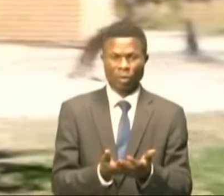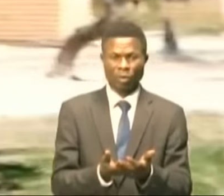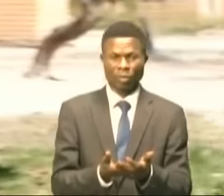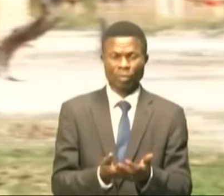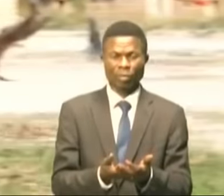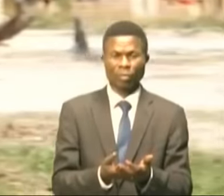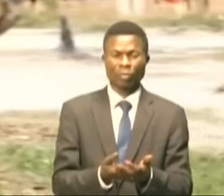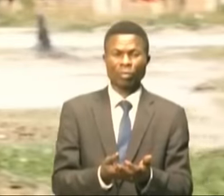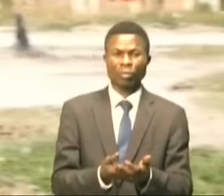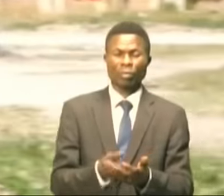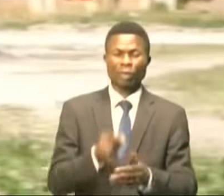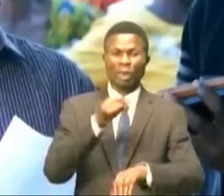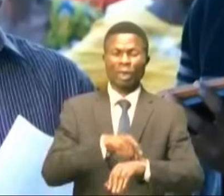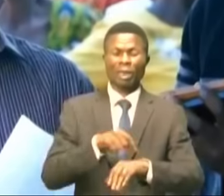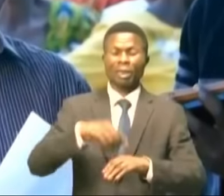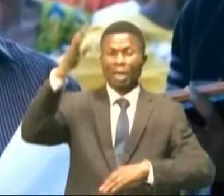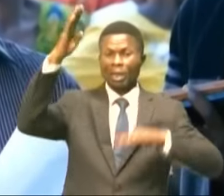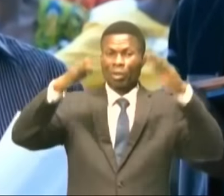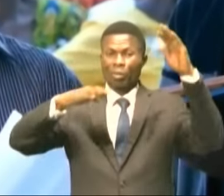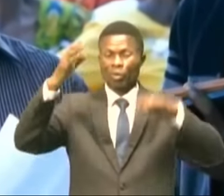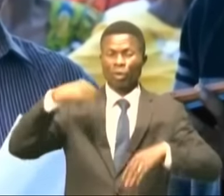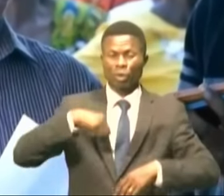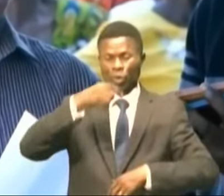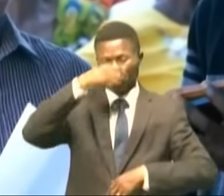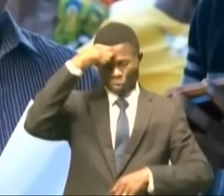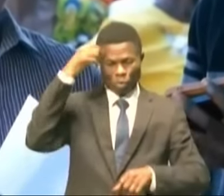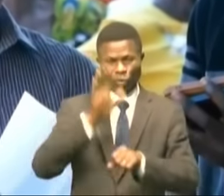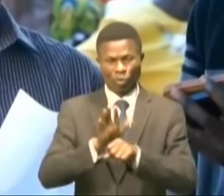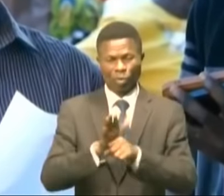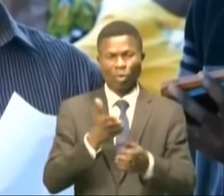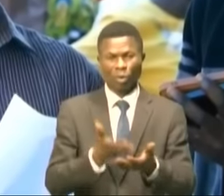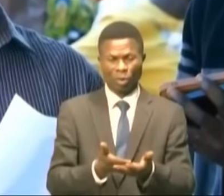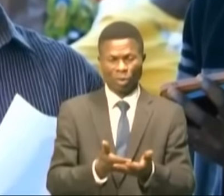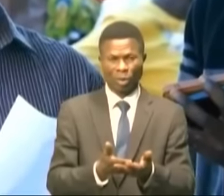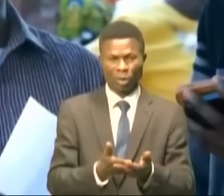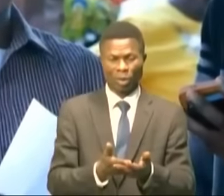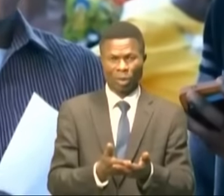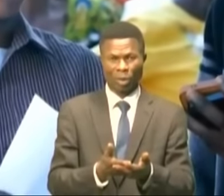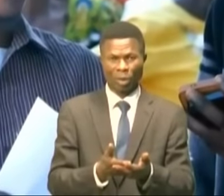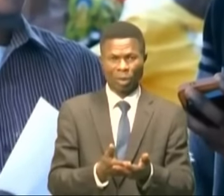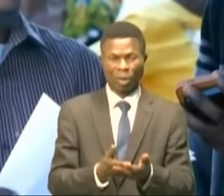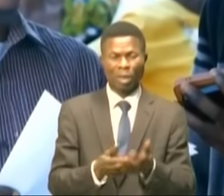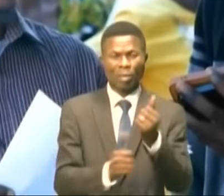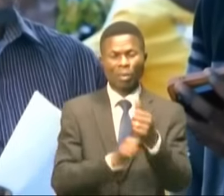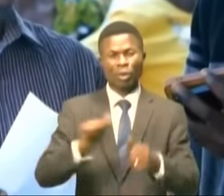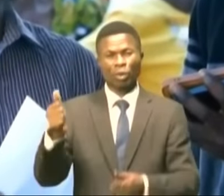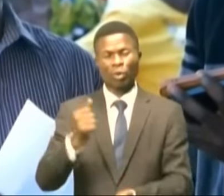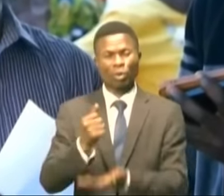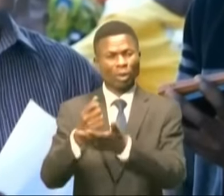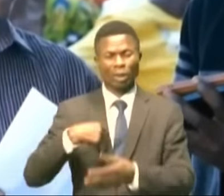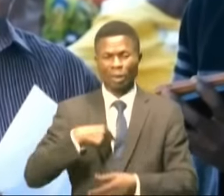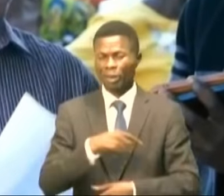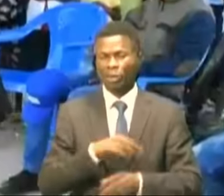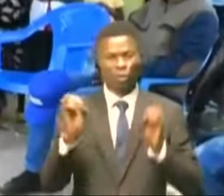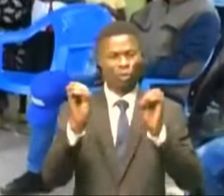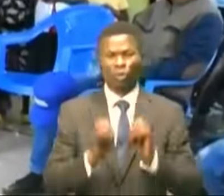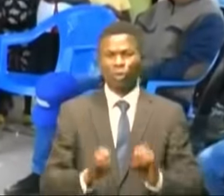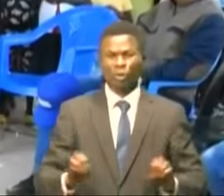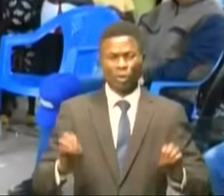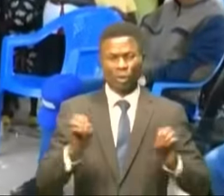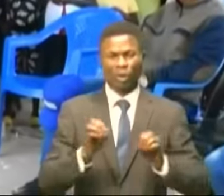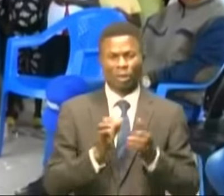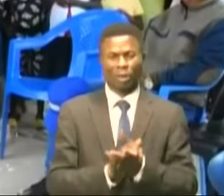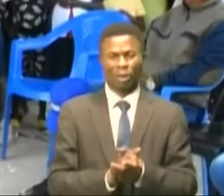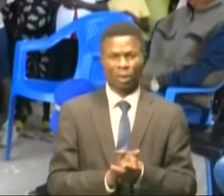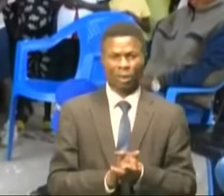Pendant la saison des pluies, nous souffrons beaucoup. Il n'y a pas une autre personne qui peut nous aider. Sans